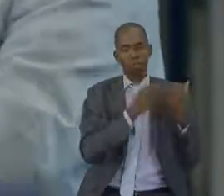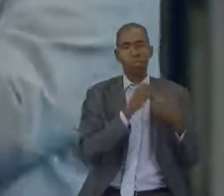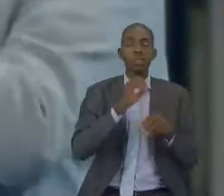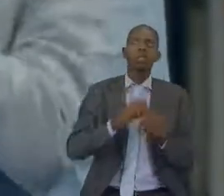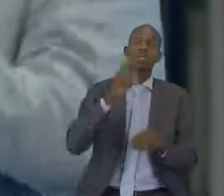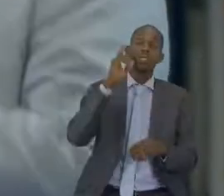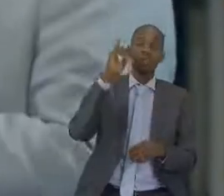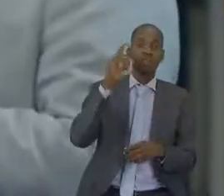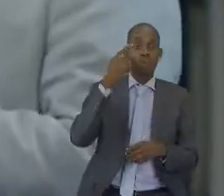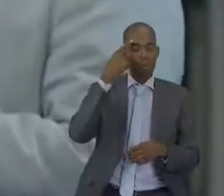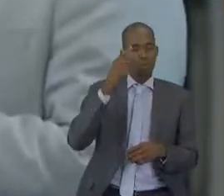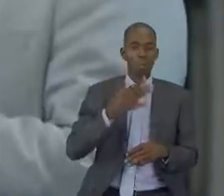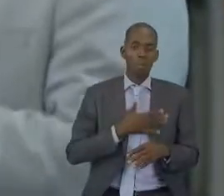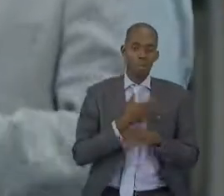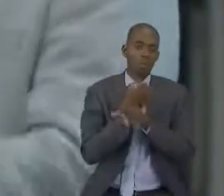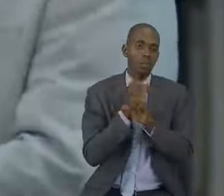mon salut,